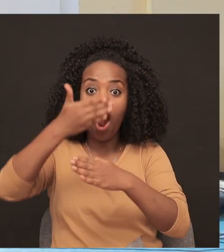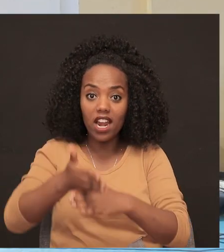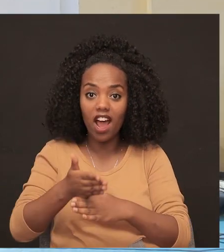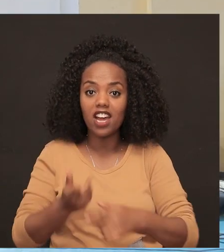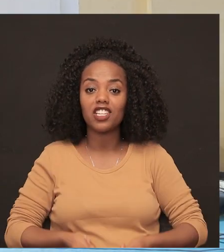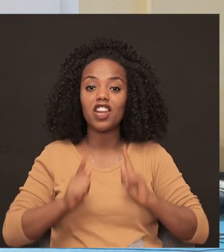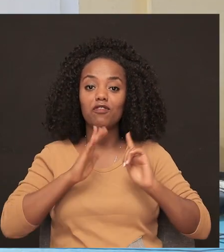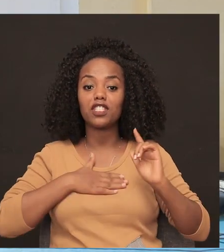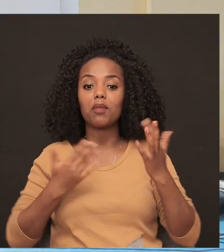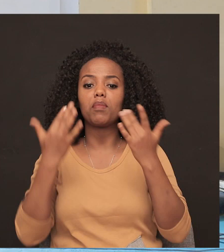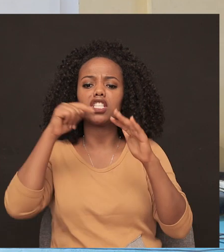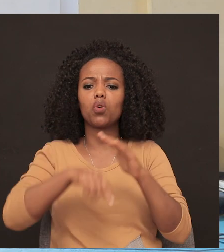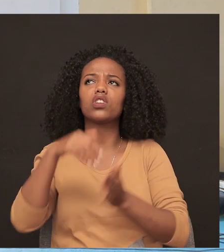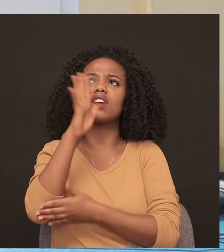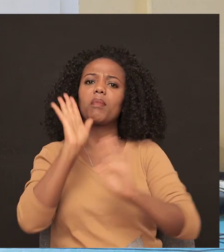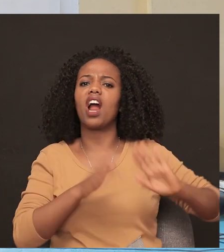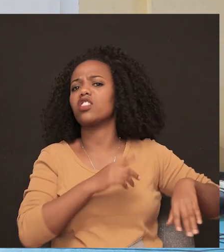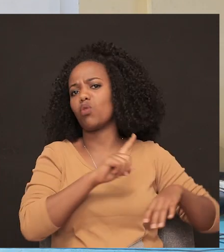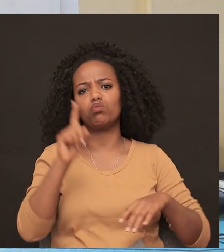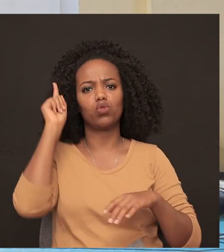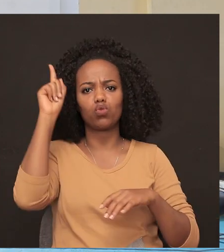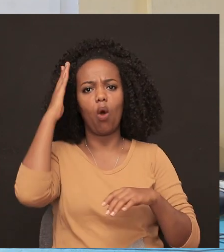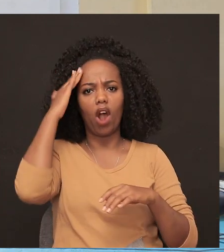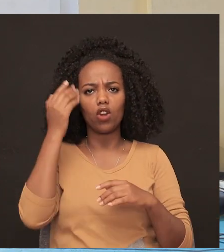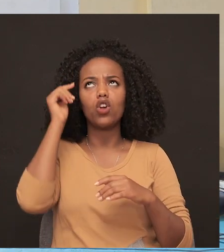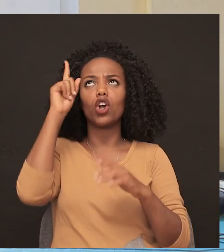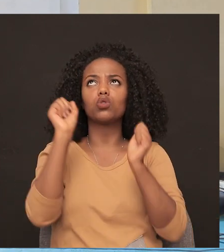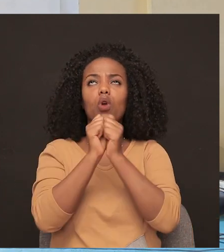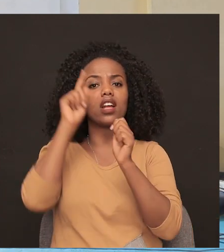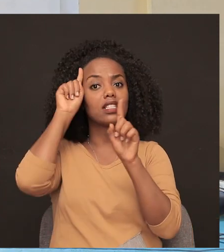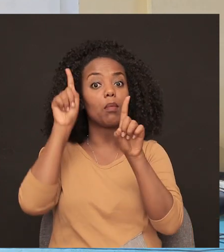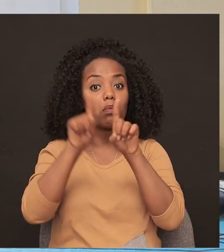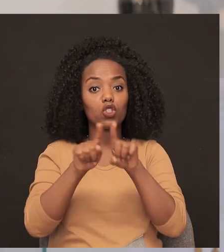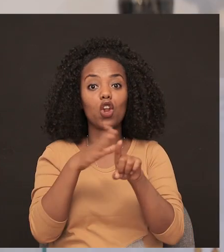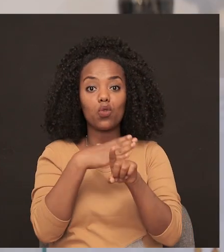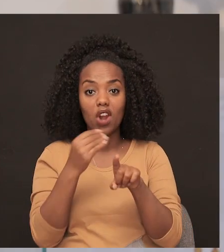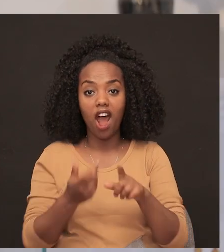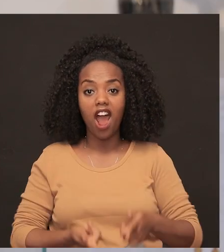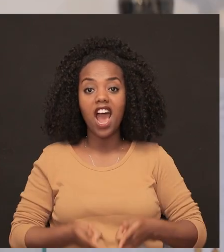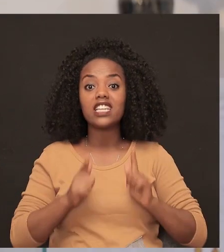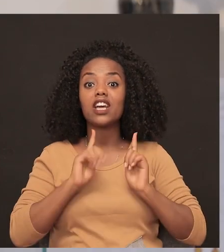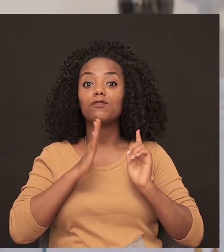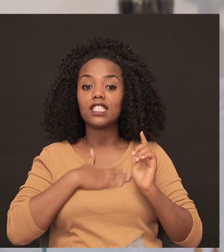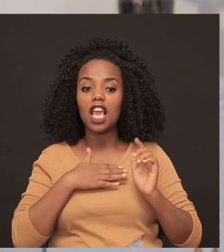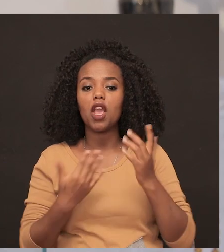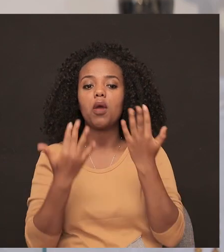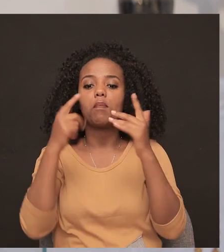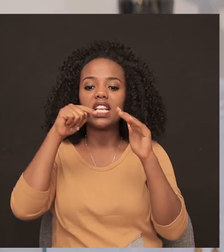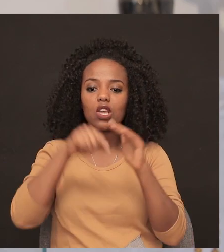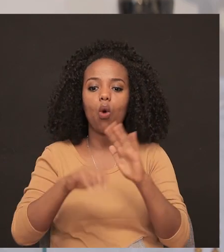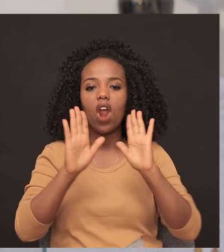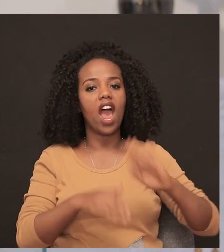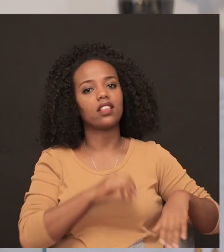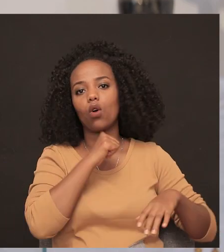በሲኦል እግዚአብሔር አይተውም። እሱን አውቃለሁና ከእሱ ጋር ተስማምቻለሁና ነፍሴን በሲኦል አይተዋትም፣